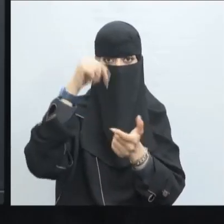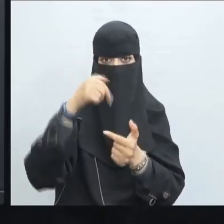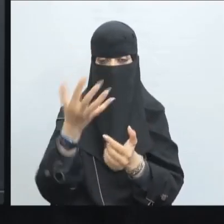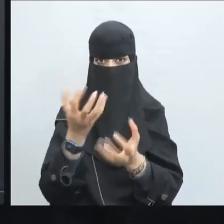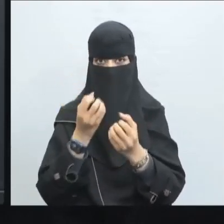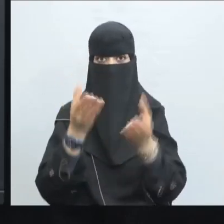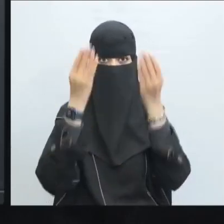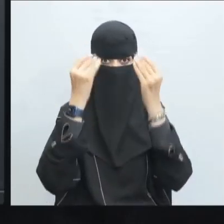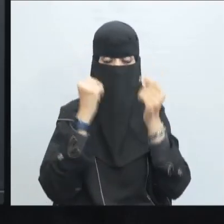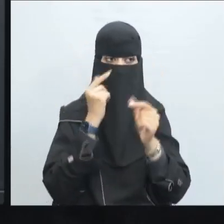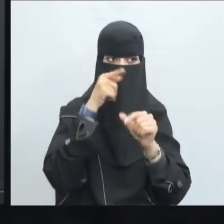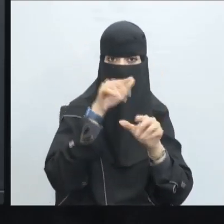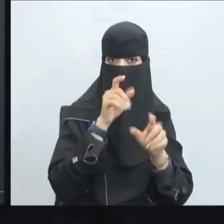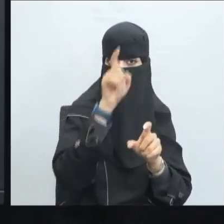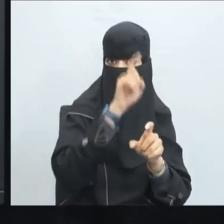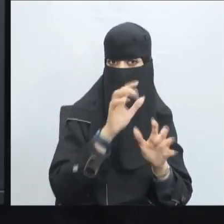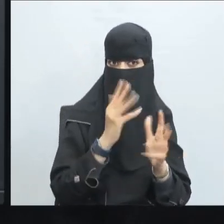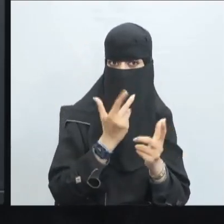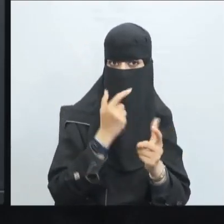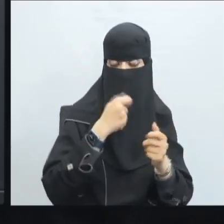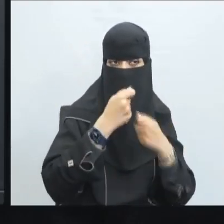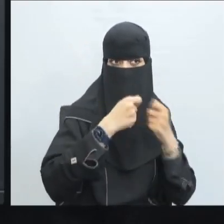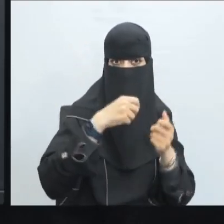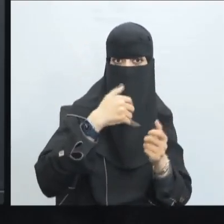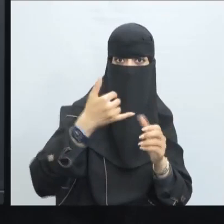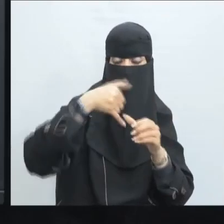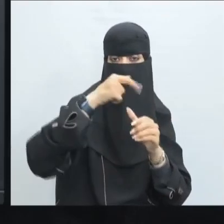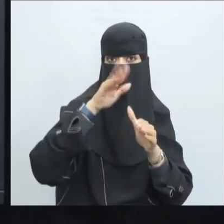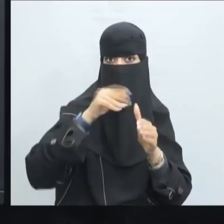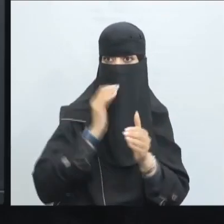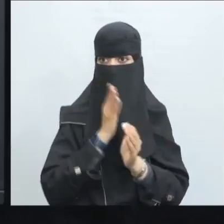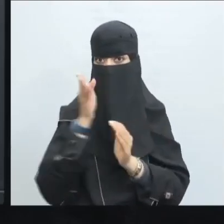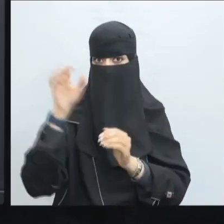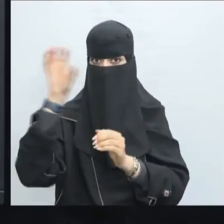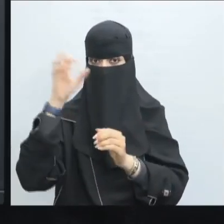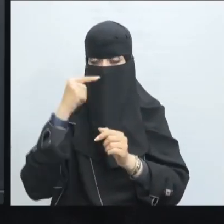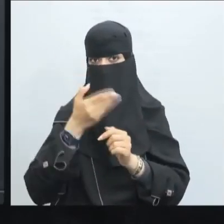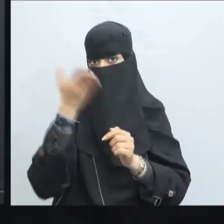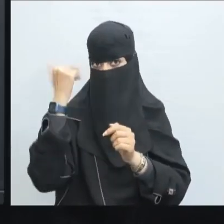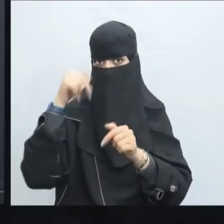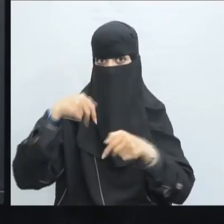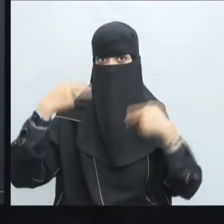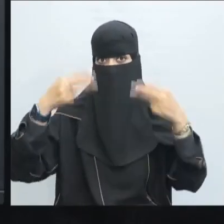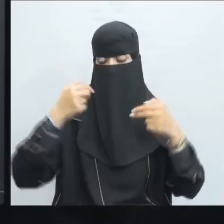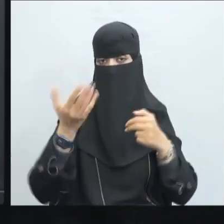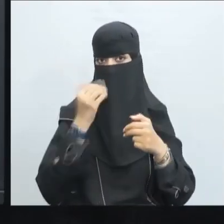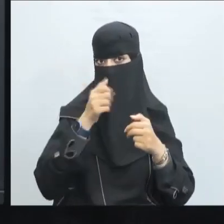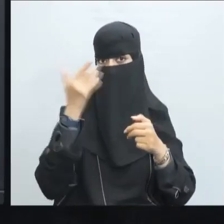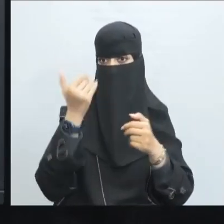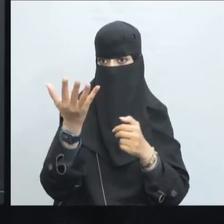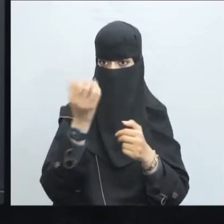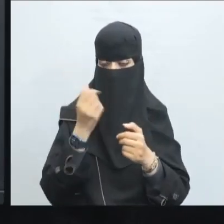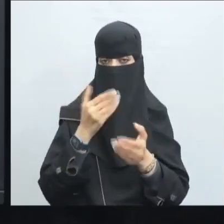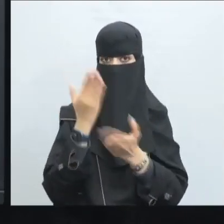الى شركات اخرى لديها فعاليات سابقه وياخذ بيانات الحضور والطلب